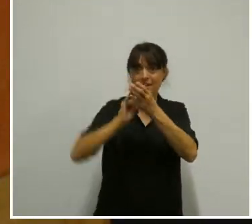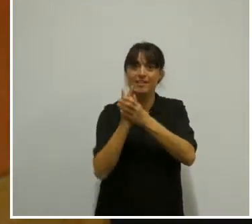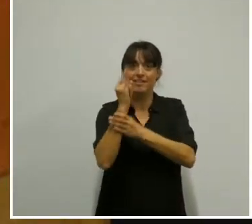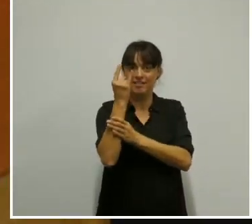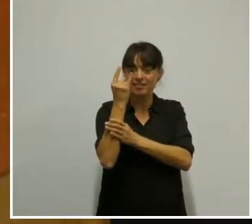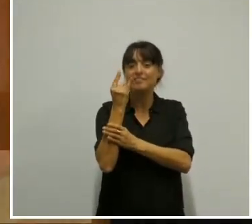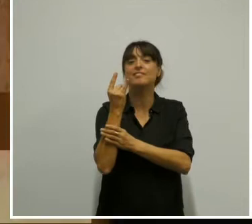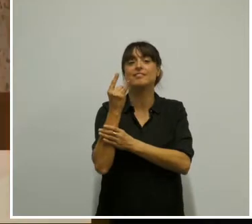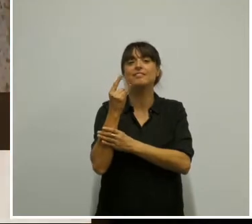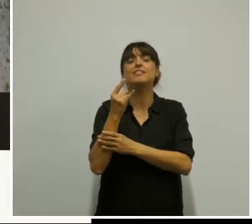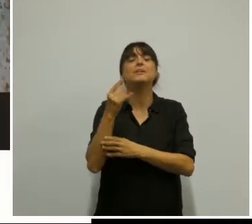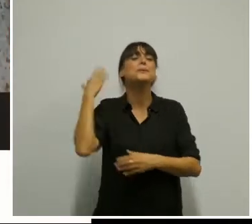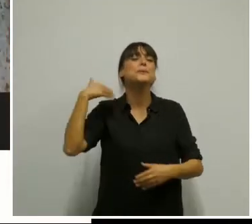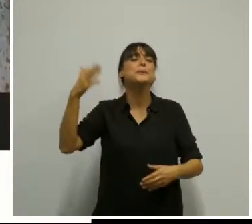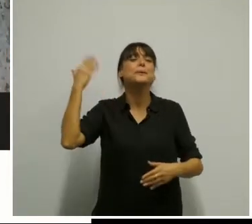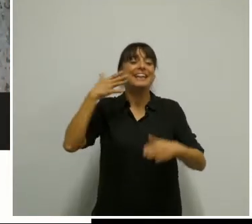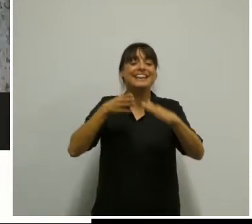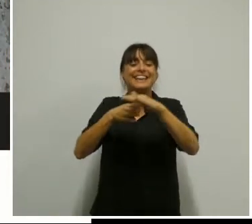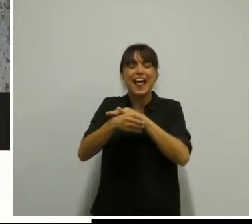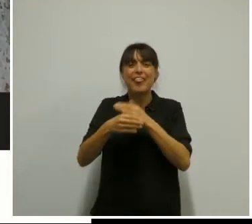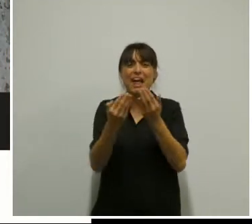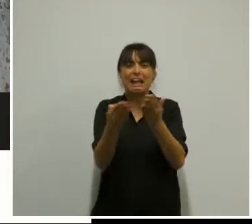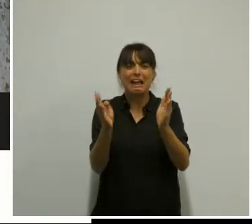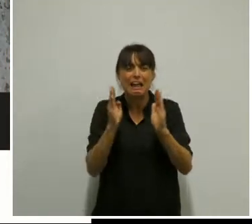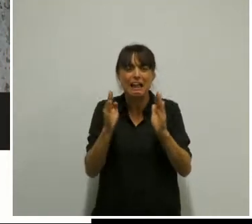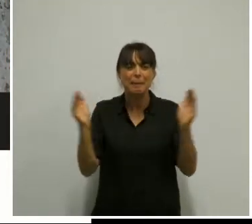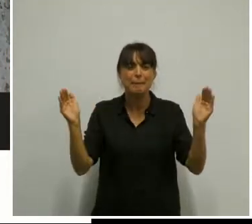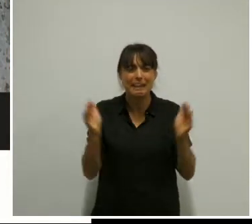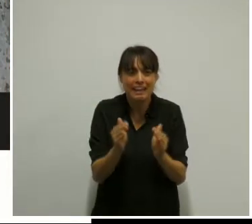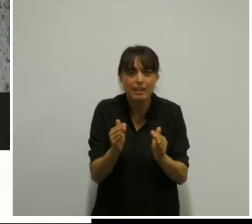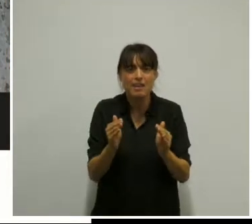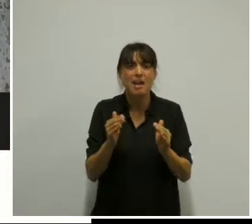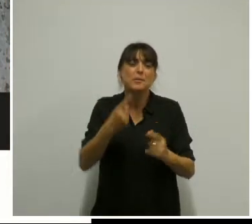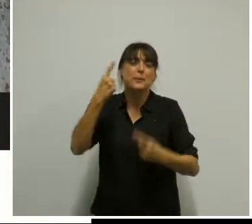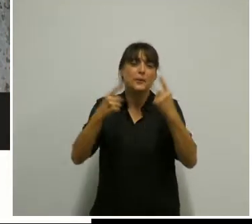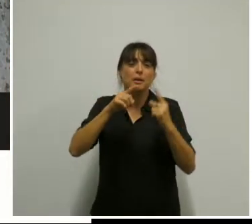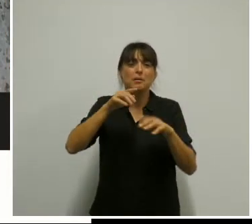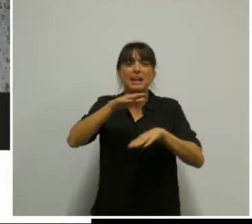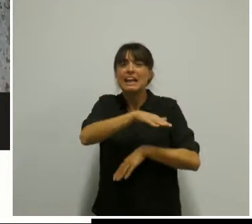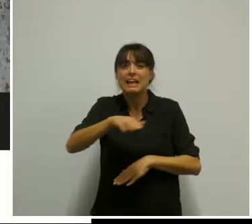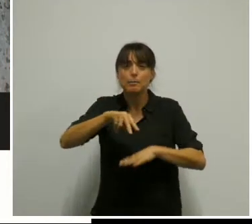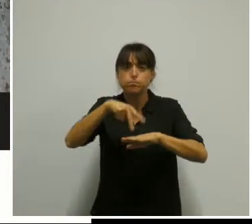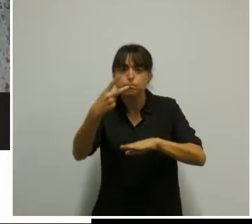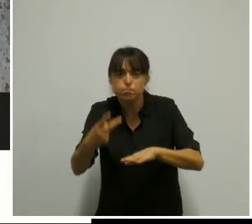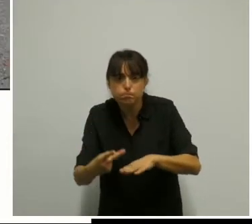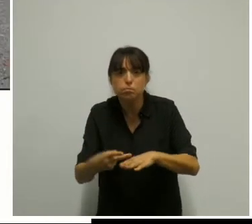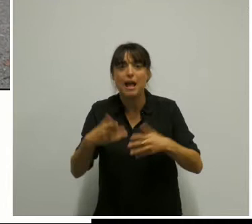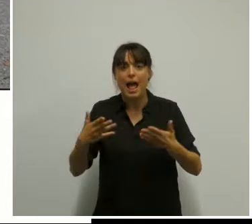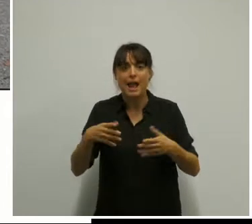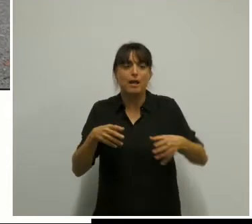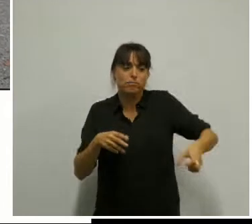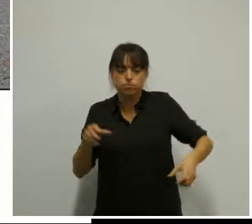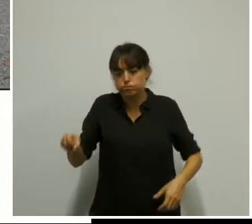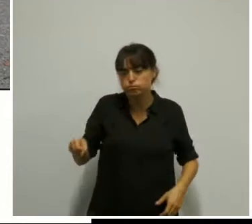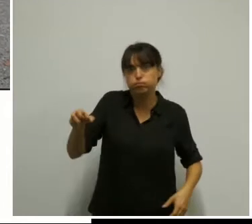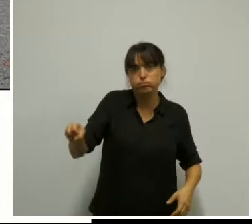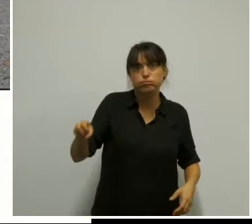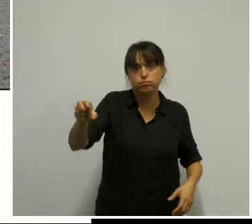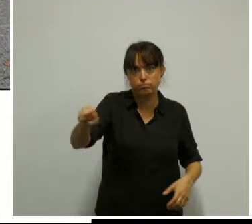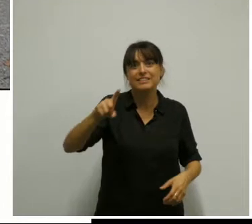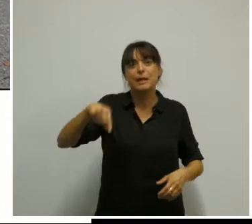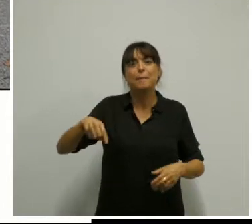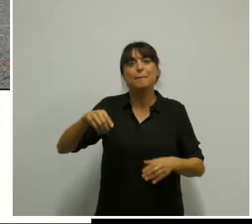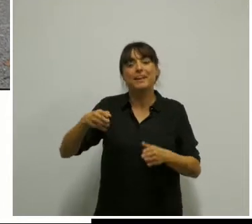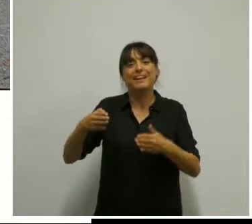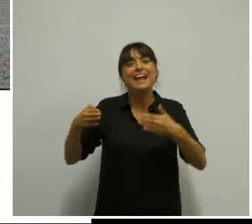era molt rodona, molt petita i que els nens a vegades queien, tenen baranes, estan llisats els cantos perquè no es facin mal. Aquí teniu la zona